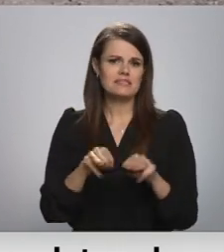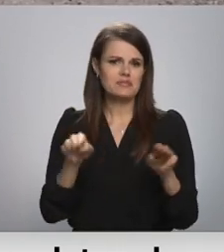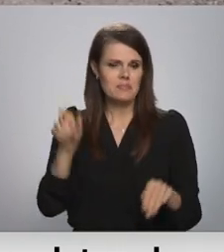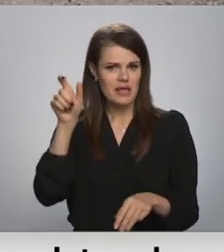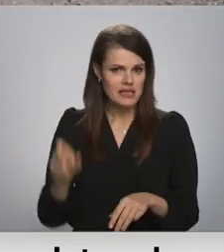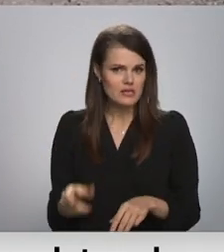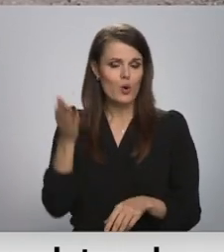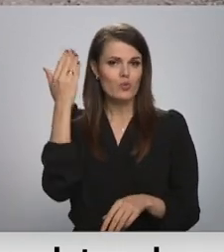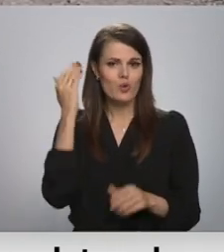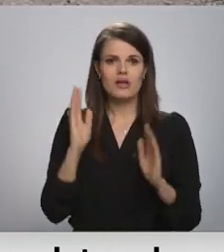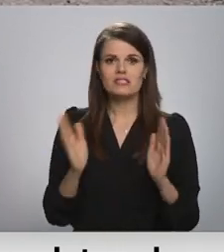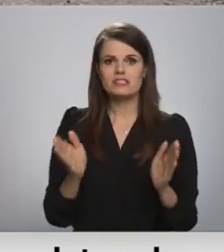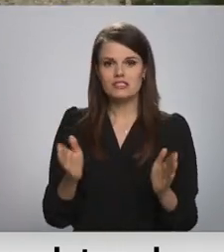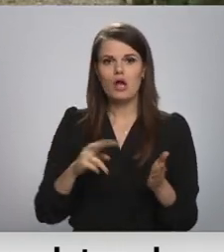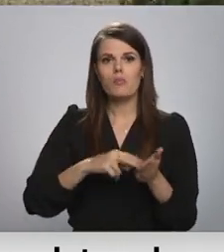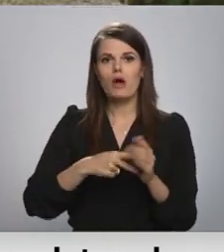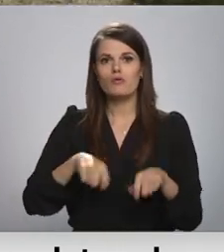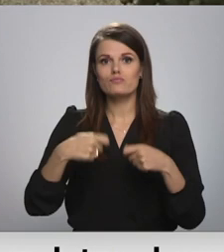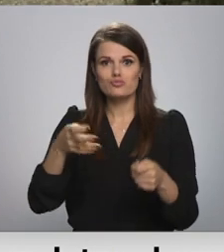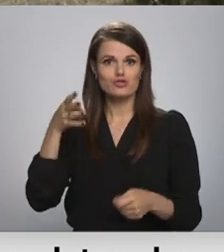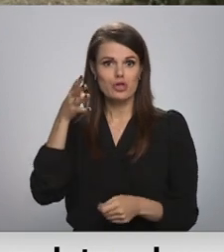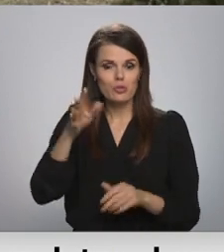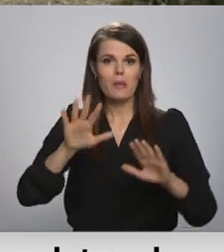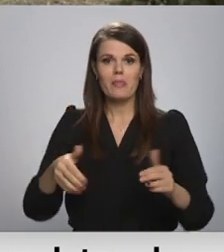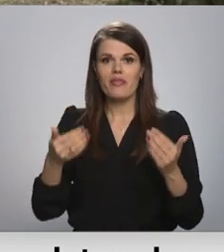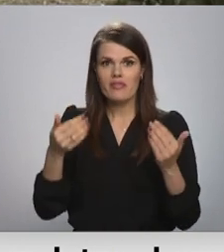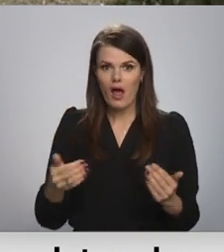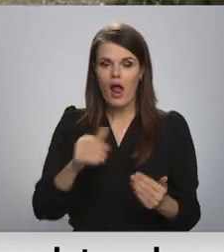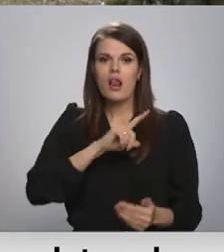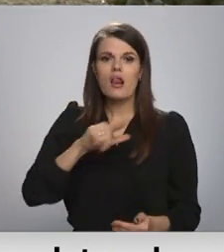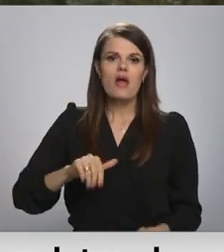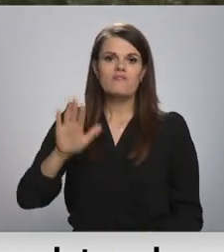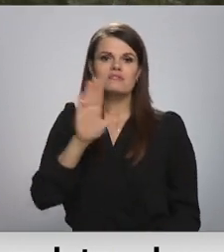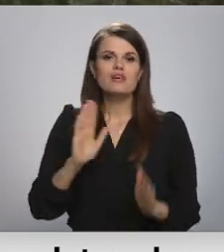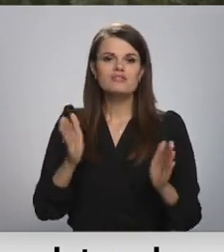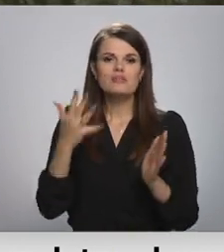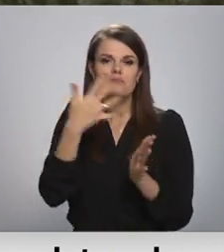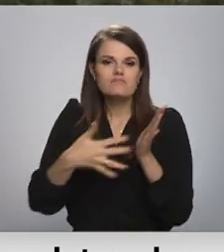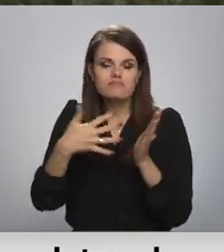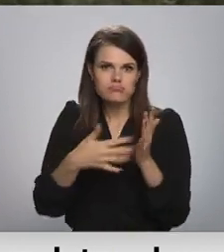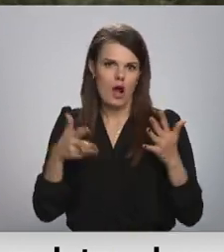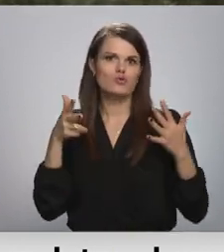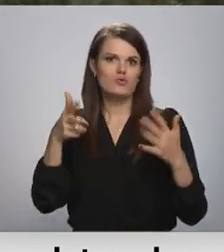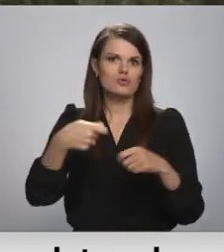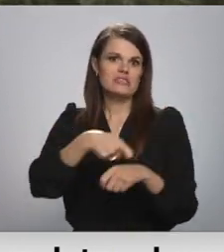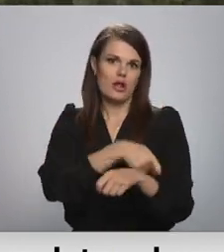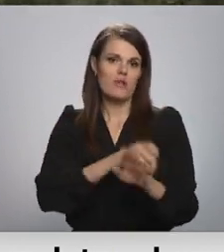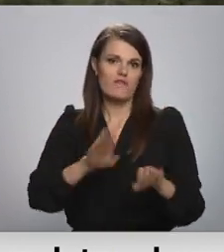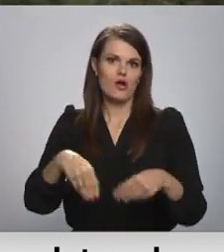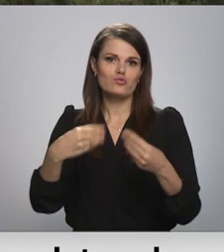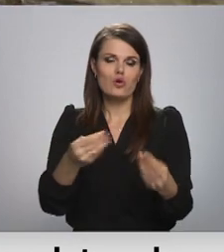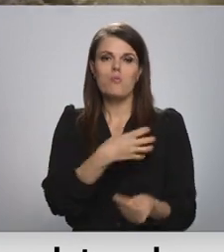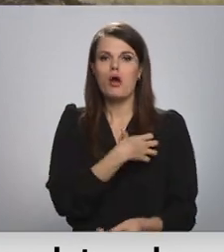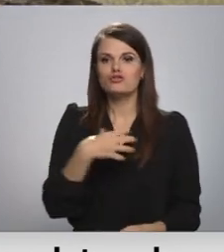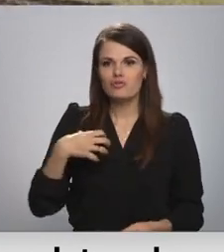Toreiz šo ceļu tīkla garums bija 4000, bet nu jau pēc uzņēmuma Latvijas valsts ceļu veiktās inventarizācijas vairāk nekā 8000 km. Pašvaldībām